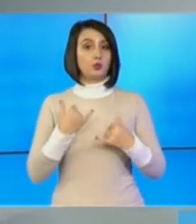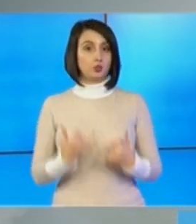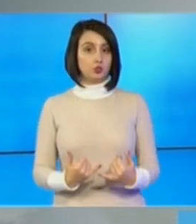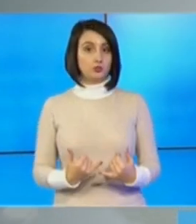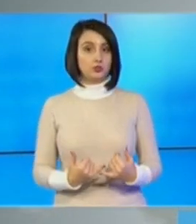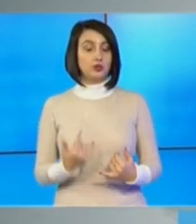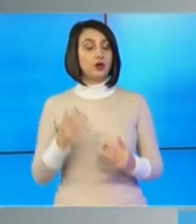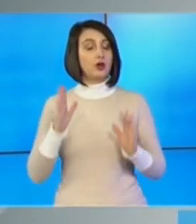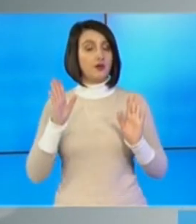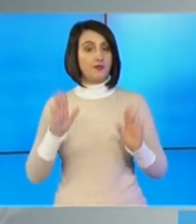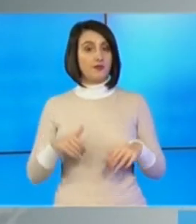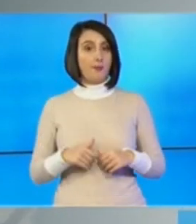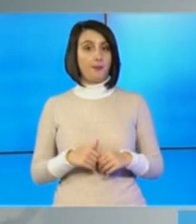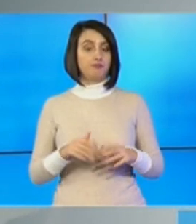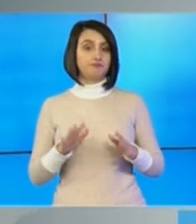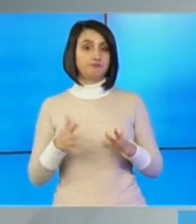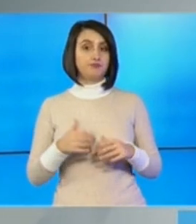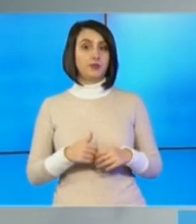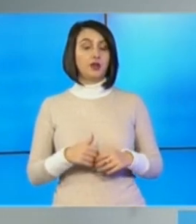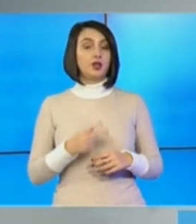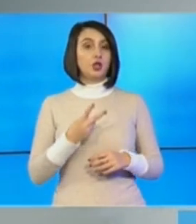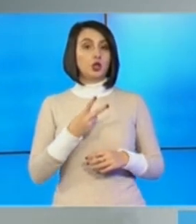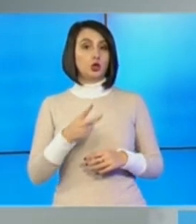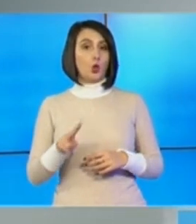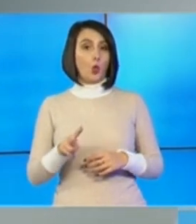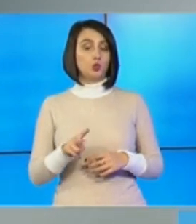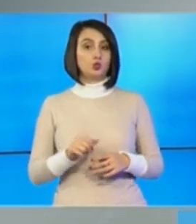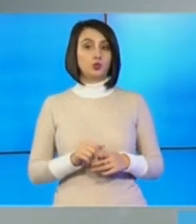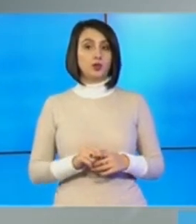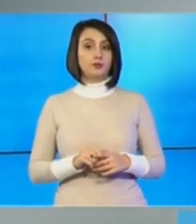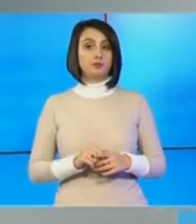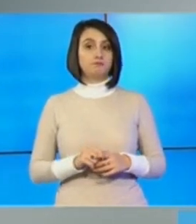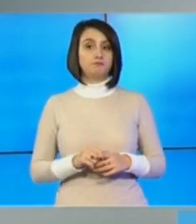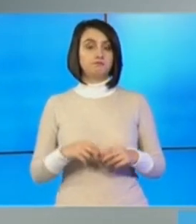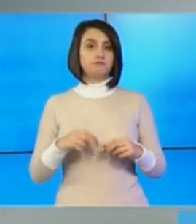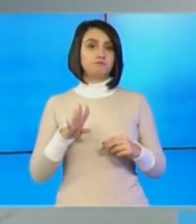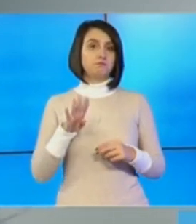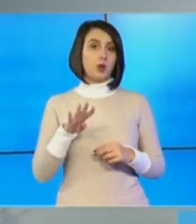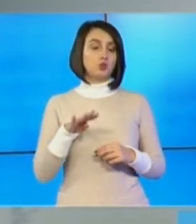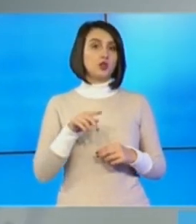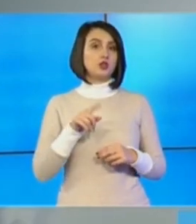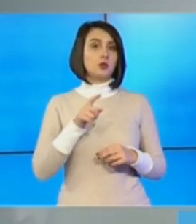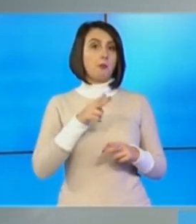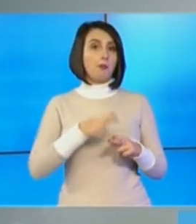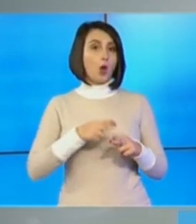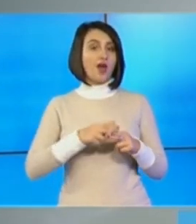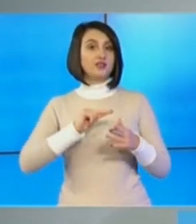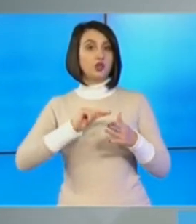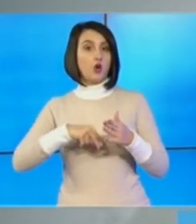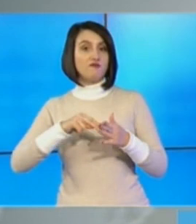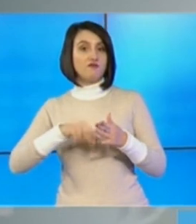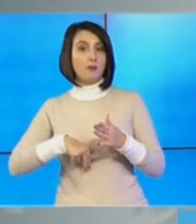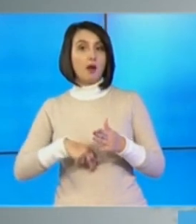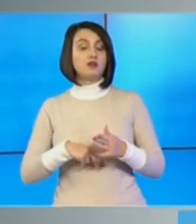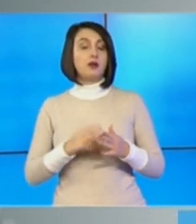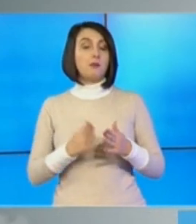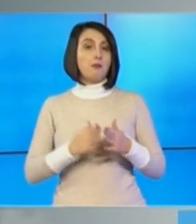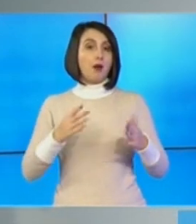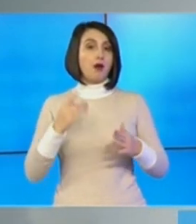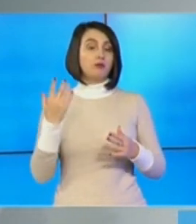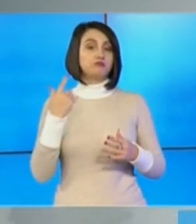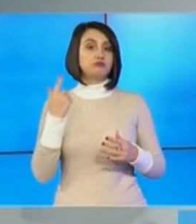față avem în jur de 200 și cred 40 de pacienți confirmați, marea